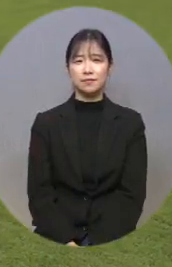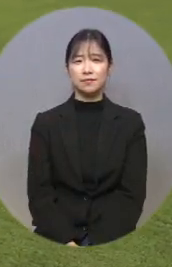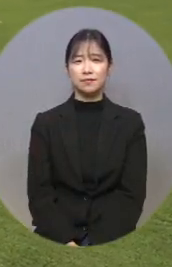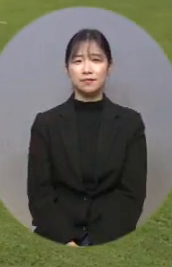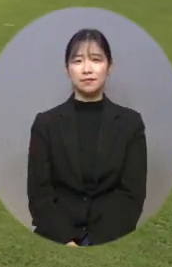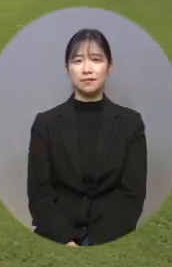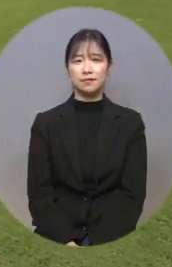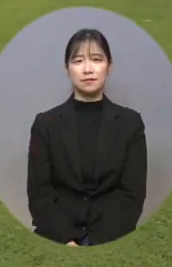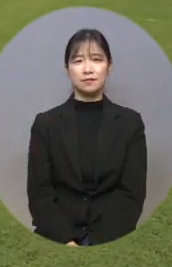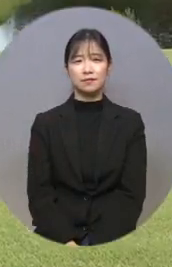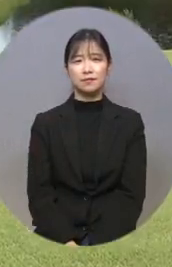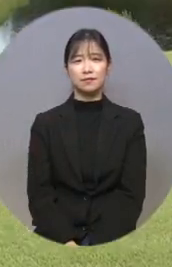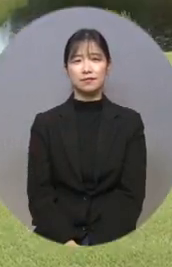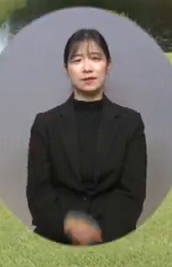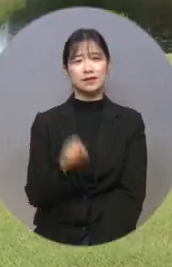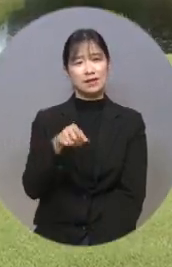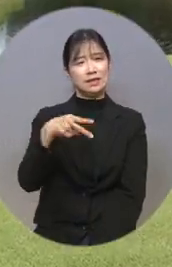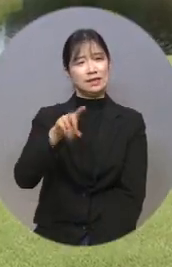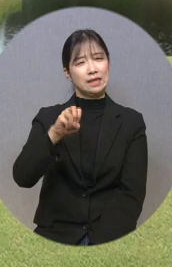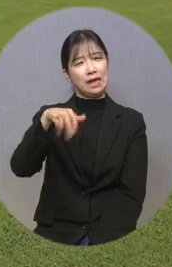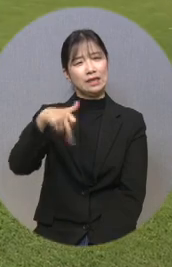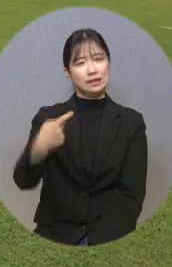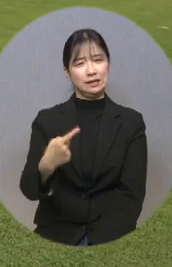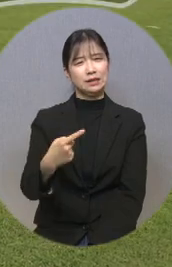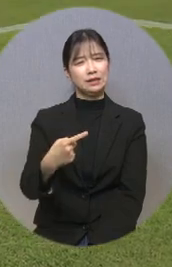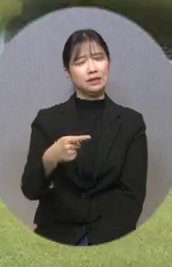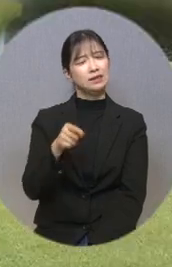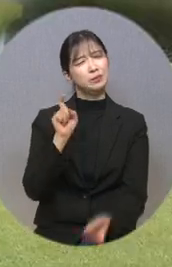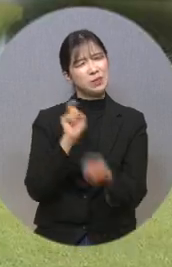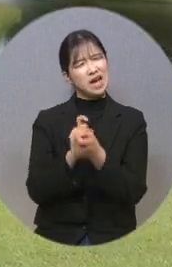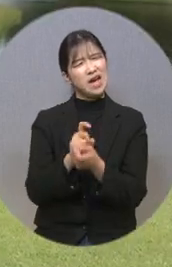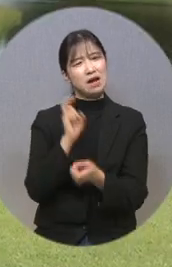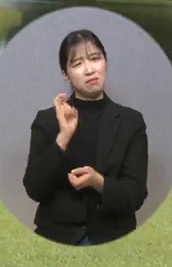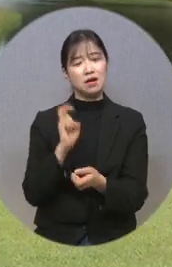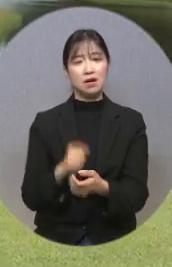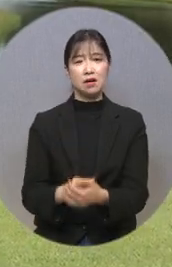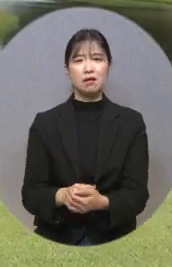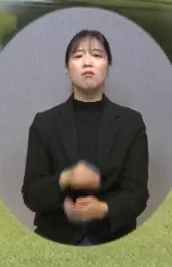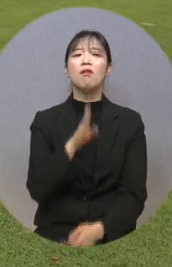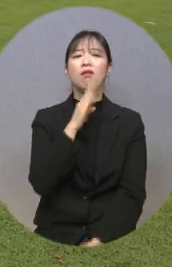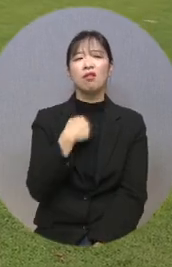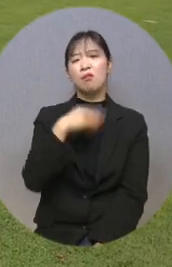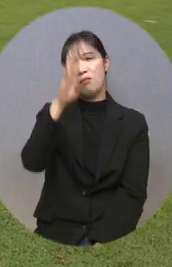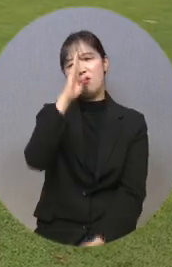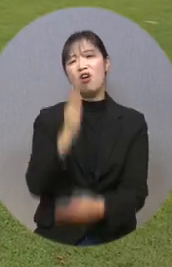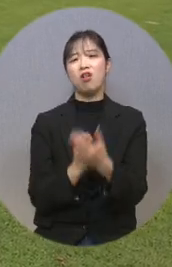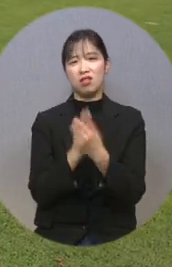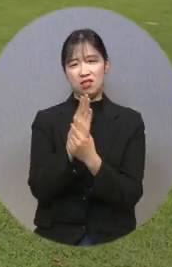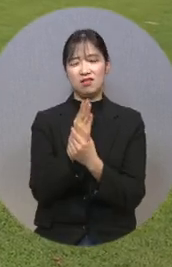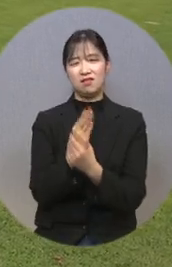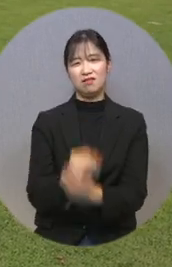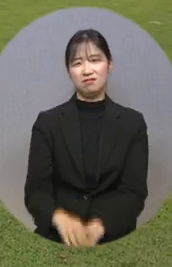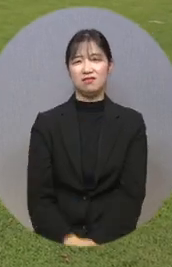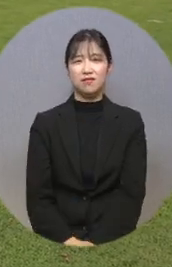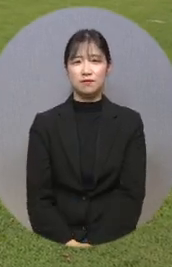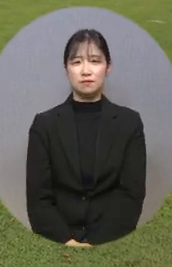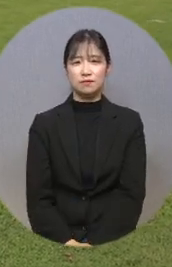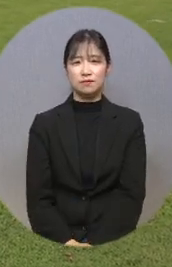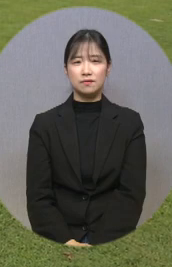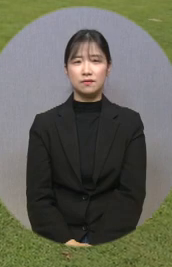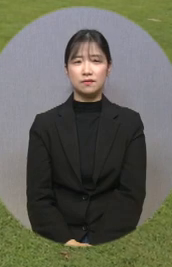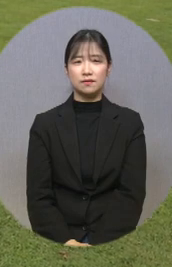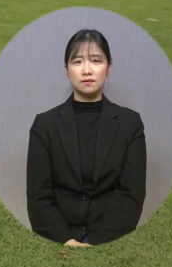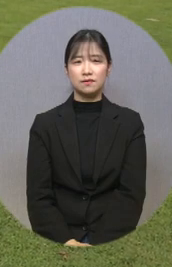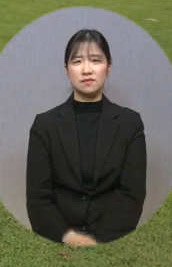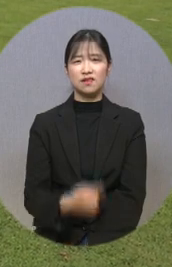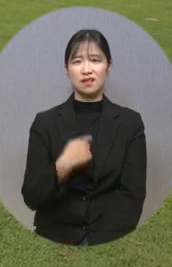아, 여기 생크하게 딱 좋아. 여기 병이 생겨서. 생크. 생크병. 진짜? 웅진 생크비. 진짜.